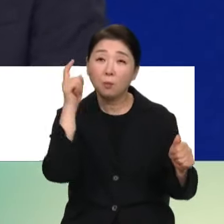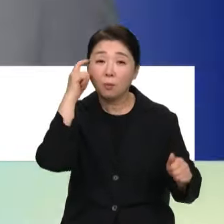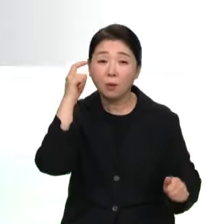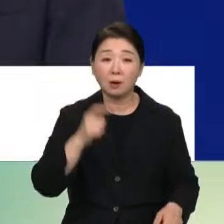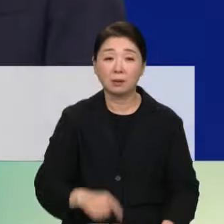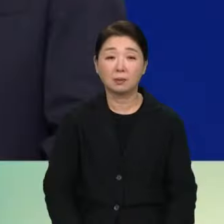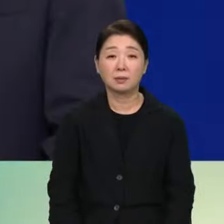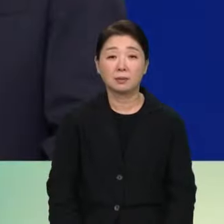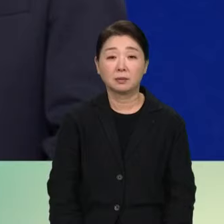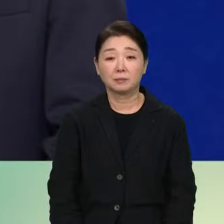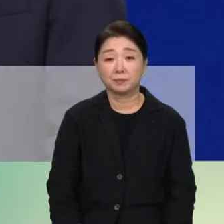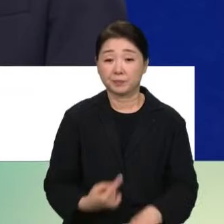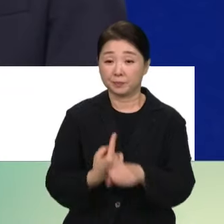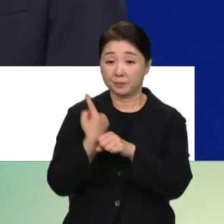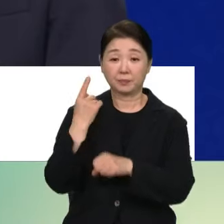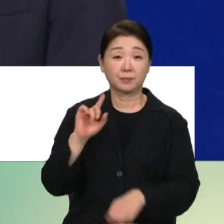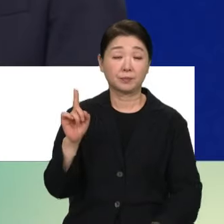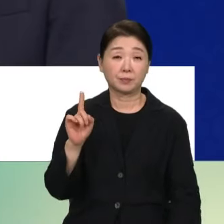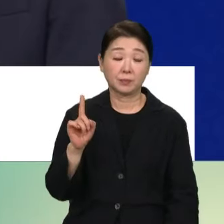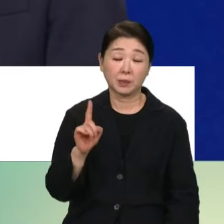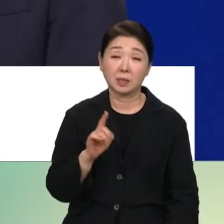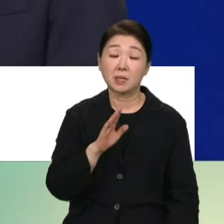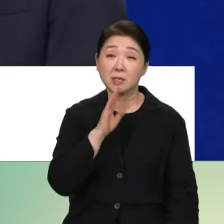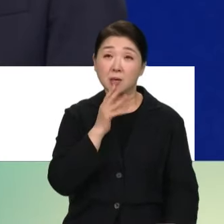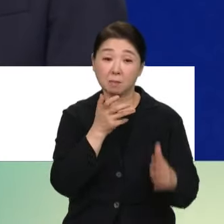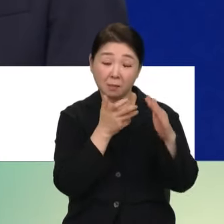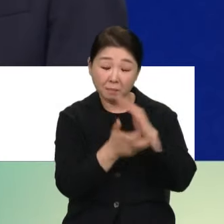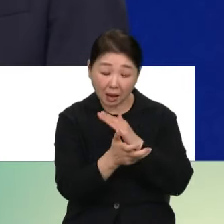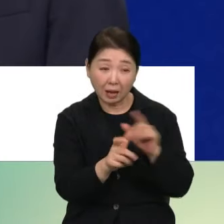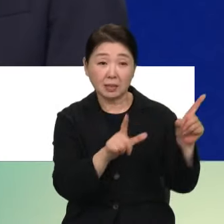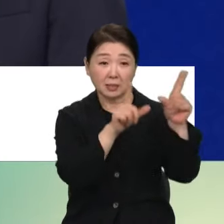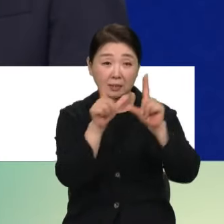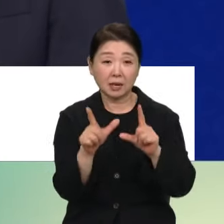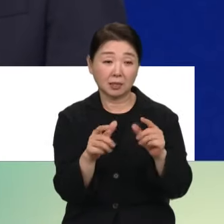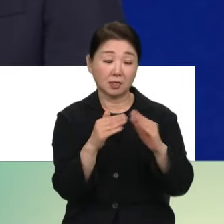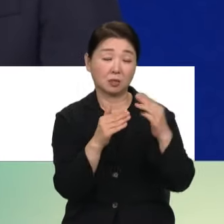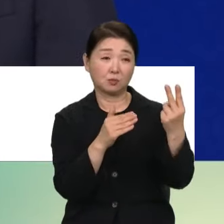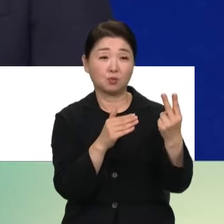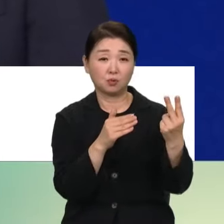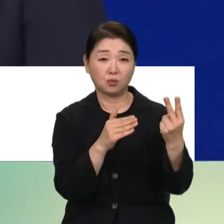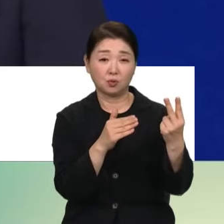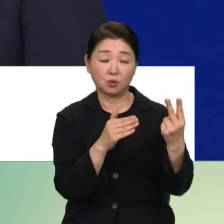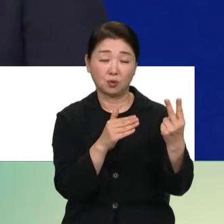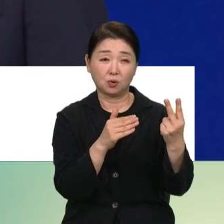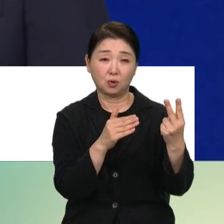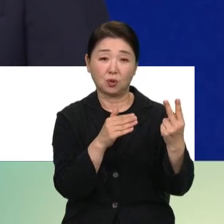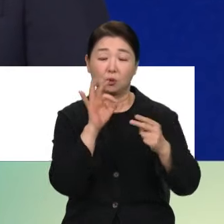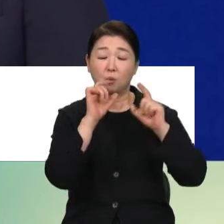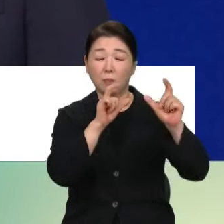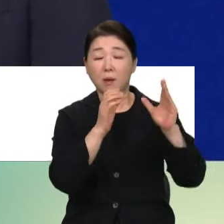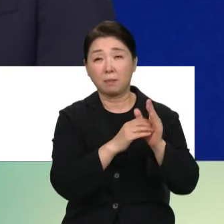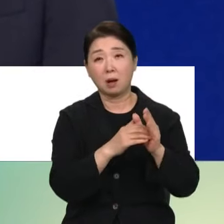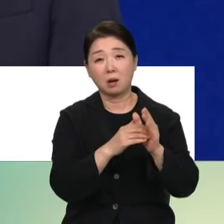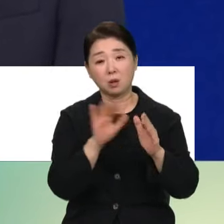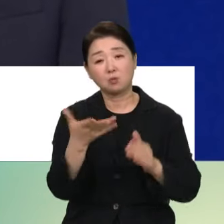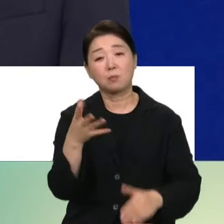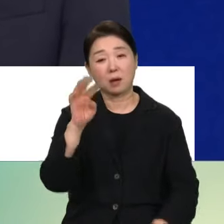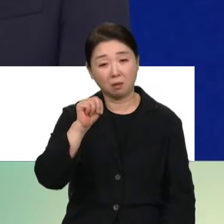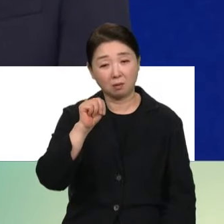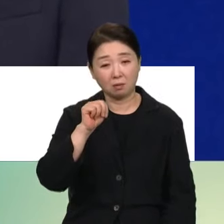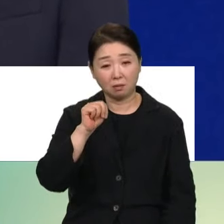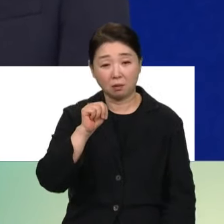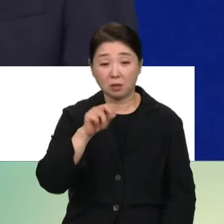했을까? 작년에 실거주 1주택에 대해서 부과된 종부세가 900억인가밖에 안 된다고 해요. 이 문제